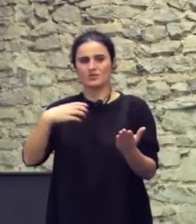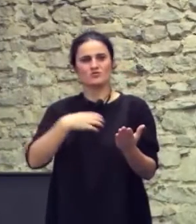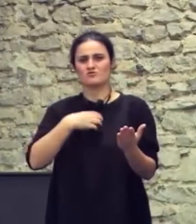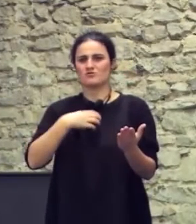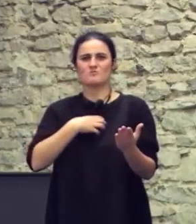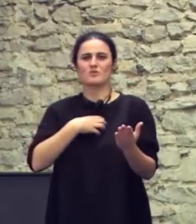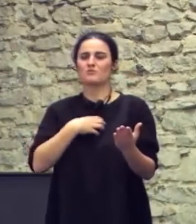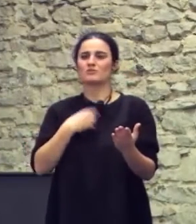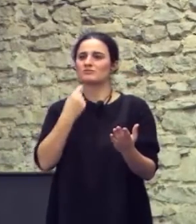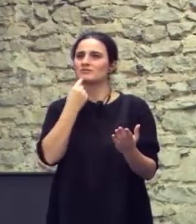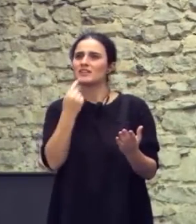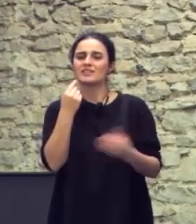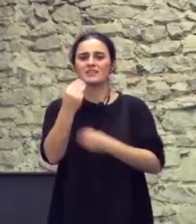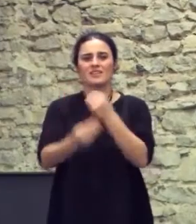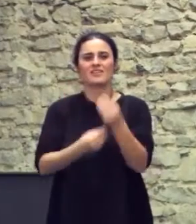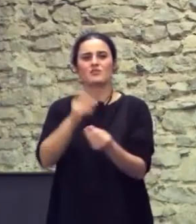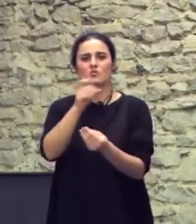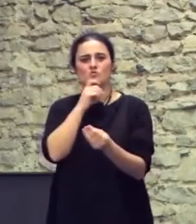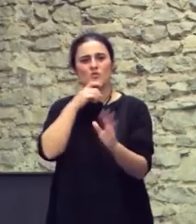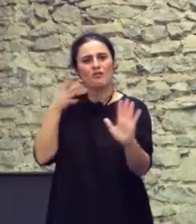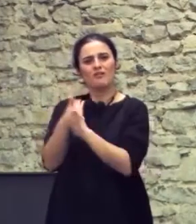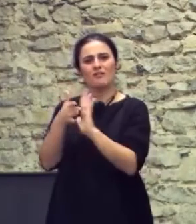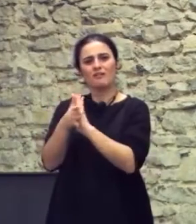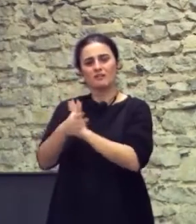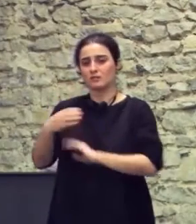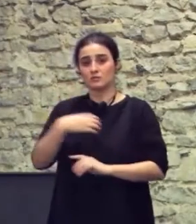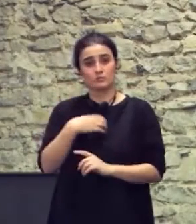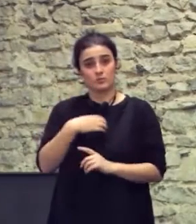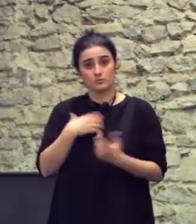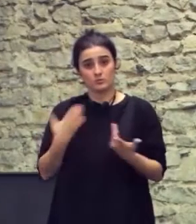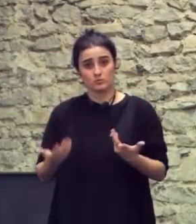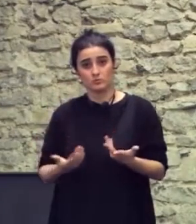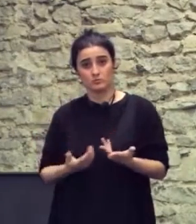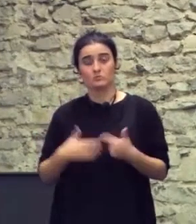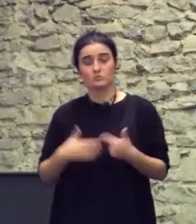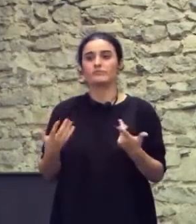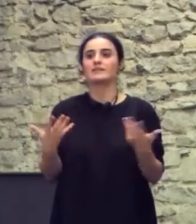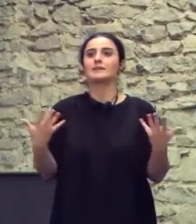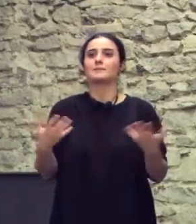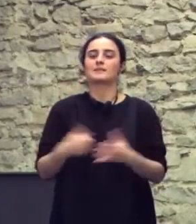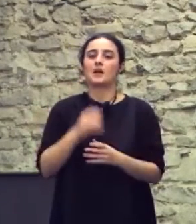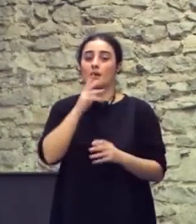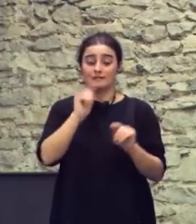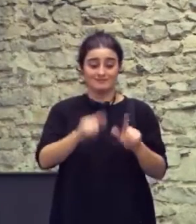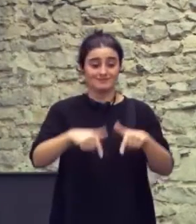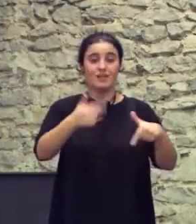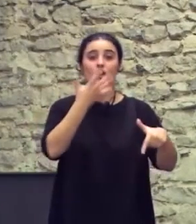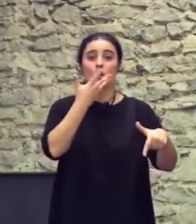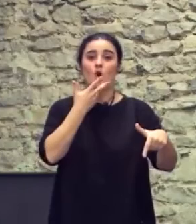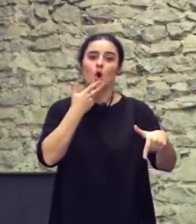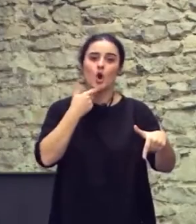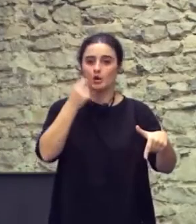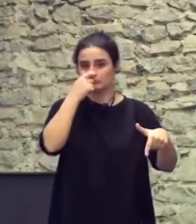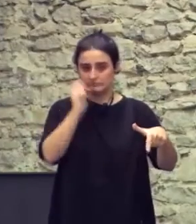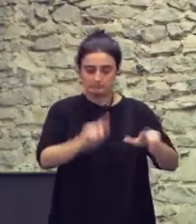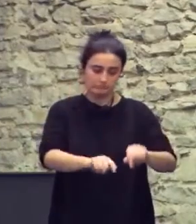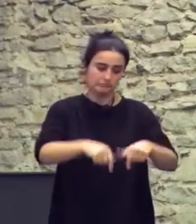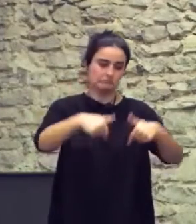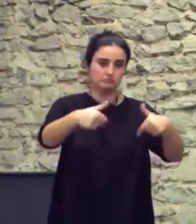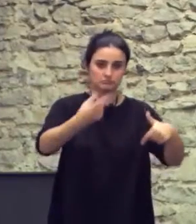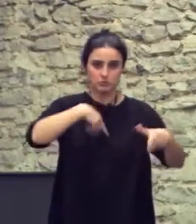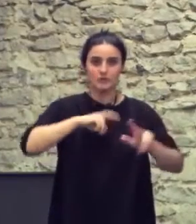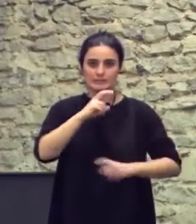enpresei esan zer egin dezaketen eta zer ez. Eta orduan hor goaz denok. Pues, koloretako zakarrontziak ipintzera, biziklatzen dugu